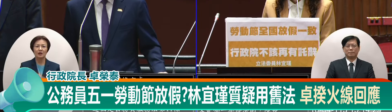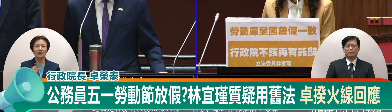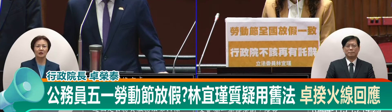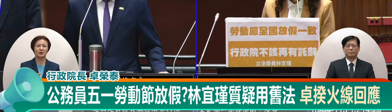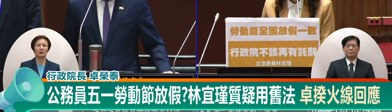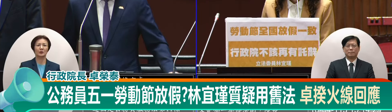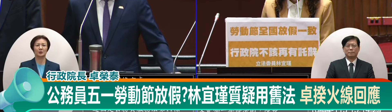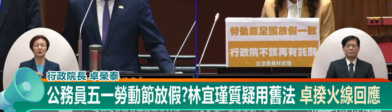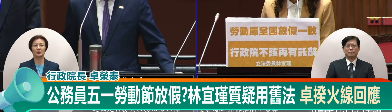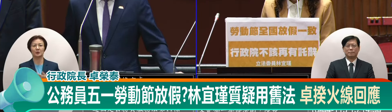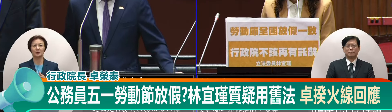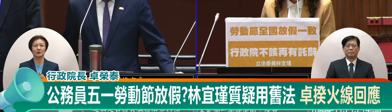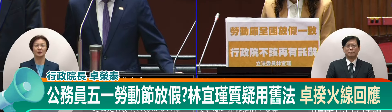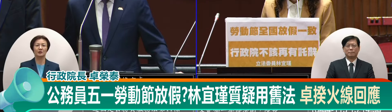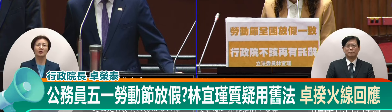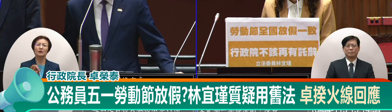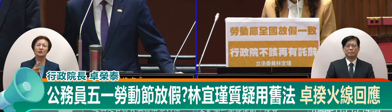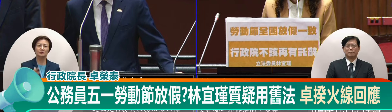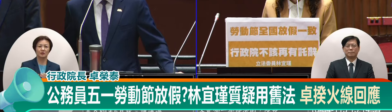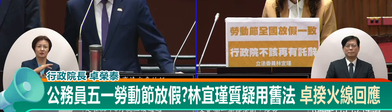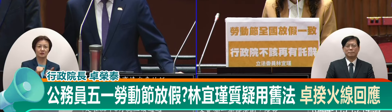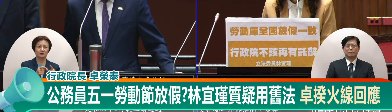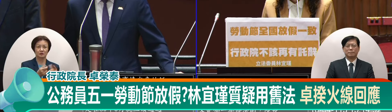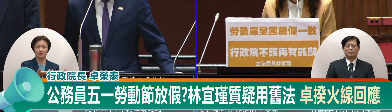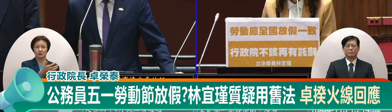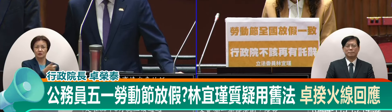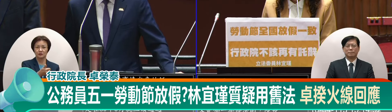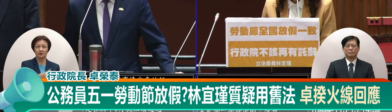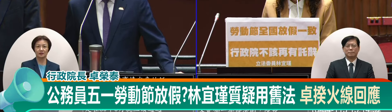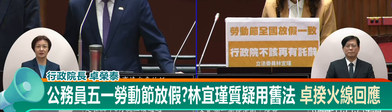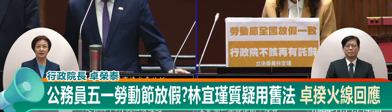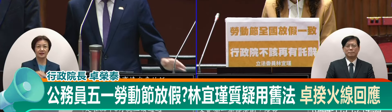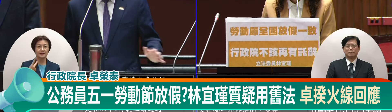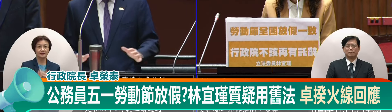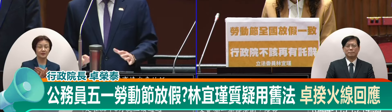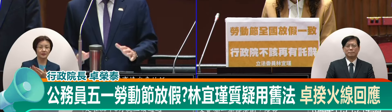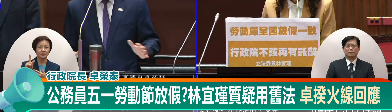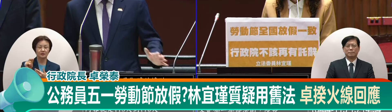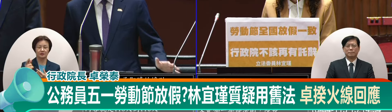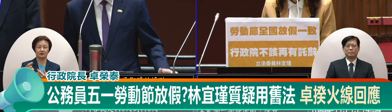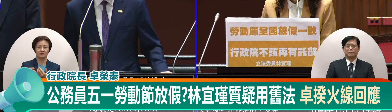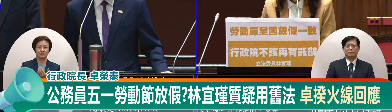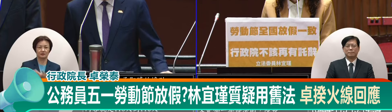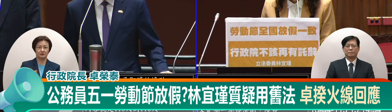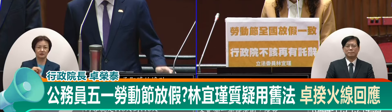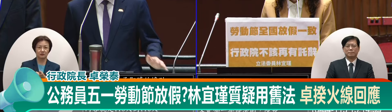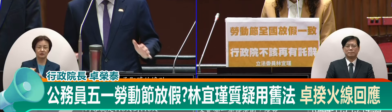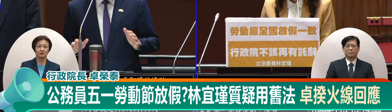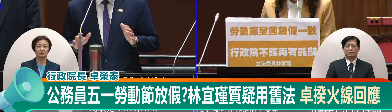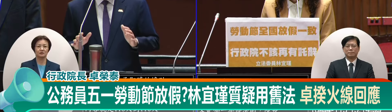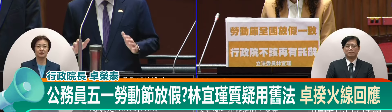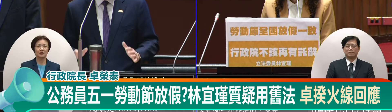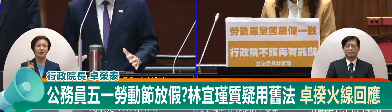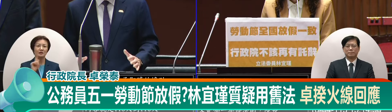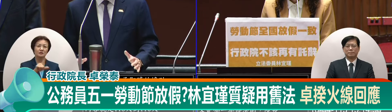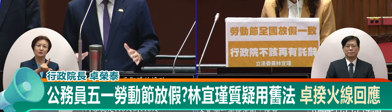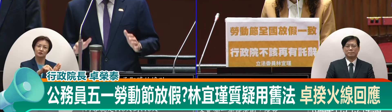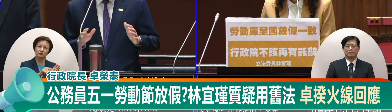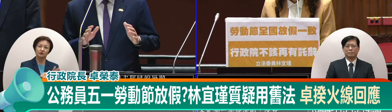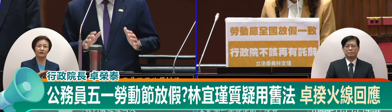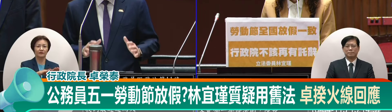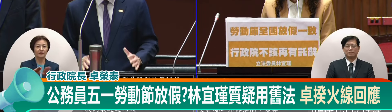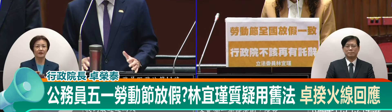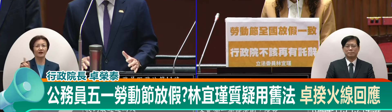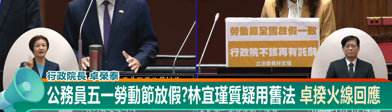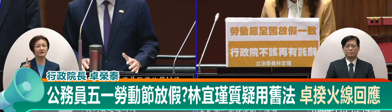安很焦虑。我觉得全国公务员也好，包括所有的国人，在什么时候该怎么样放假，